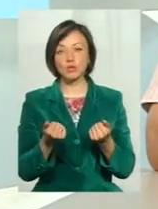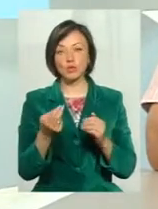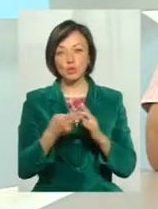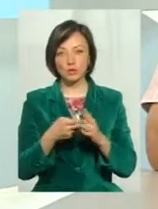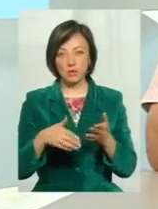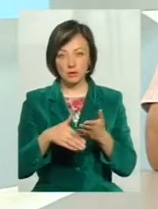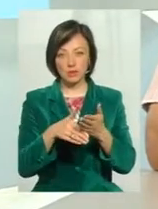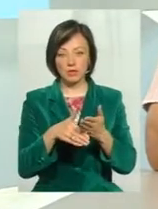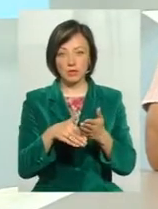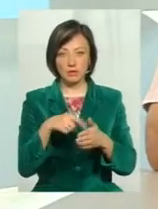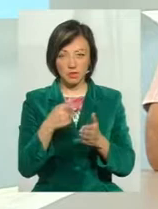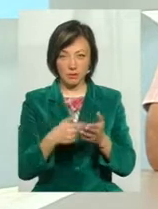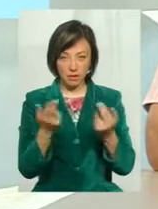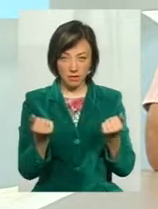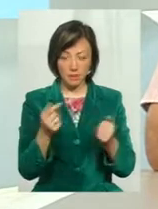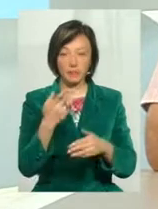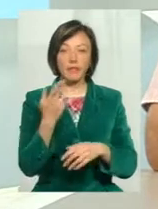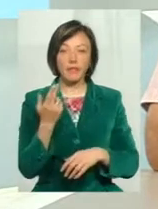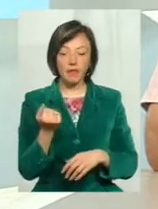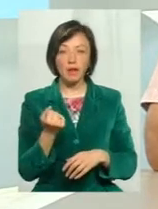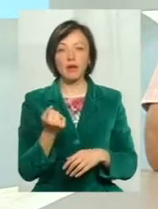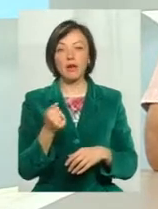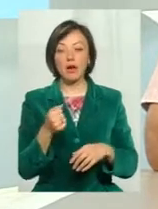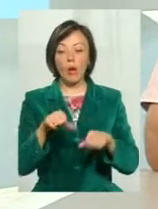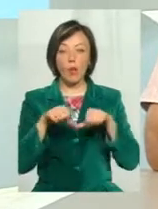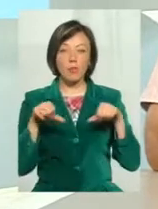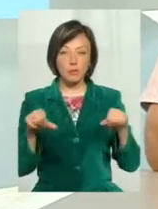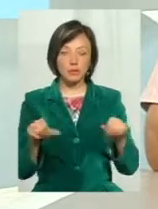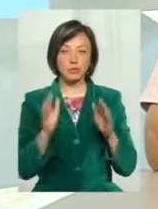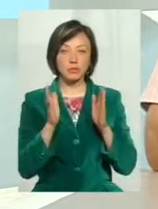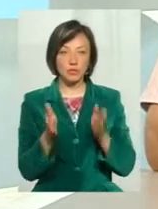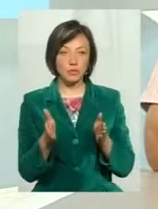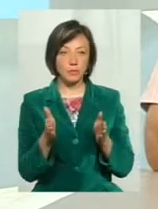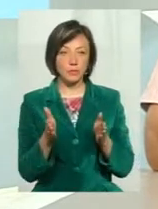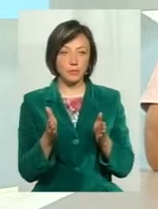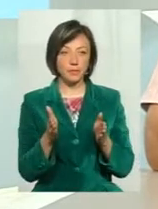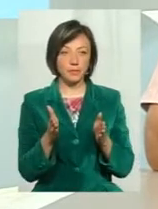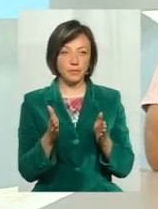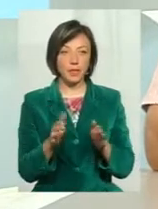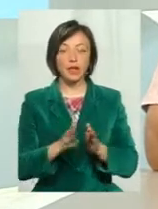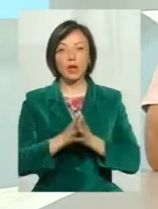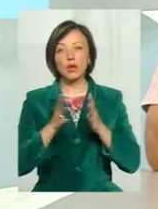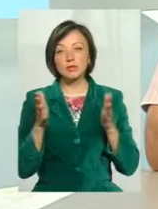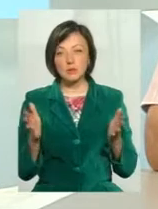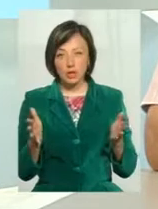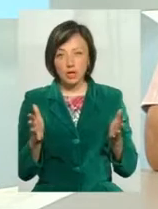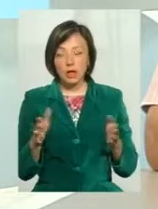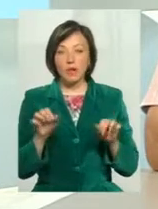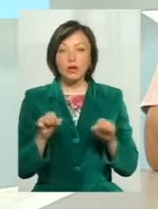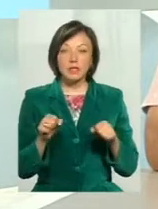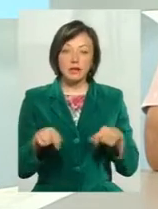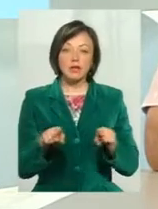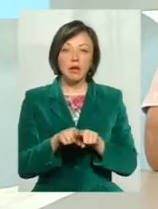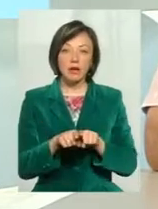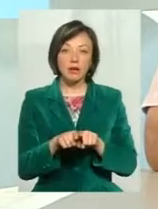субсидій, так? Так, повноваження комісії будуть, скажімо так, розширені. Можливо, вони також